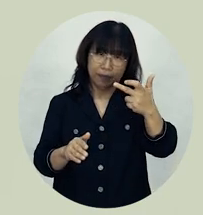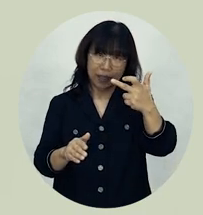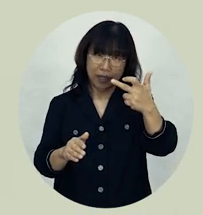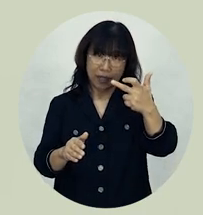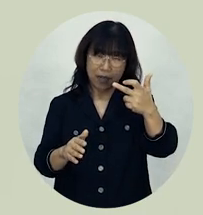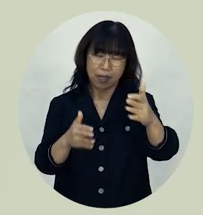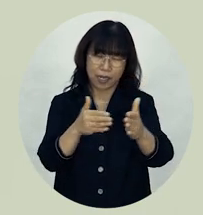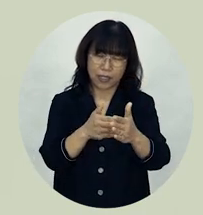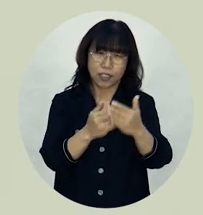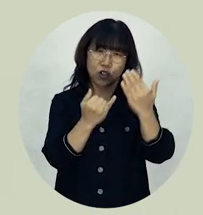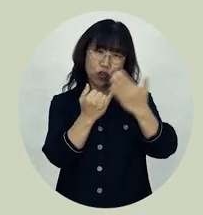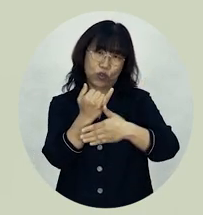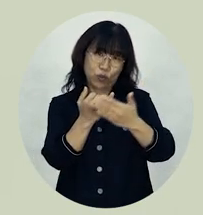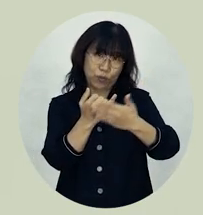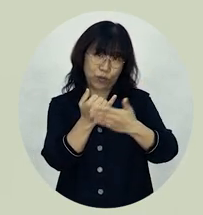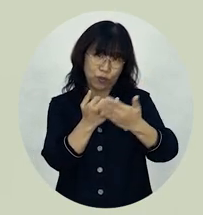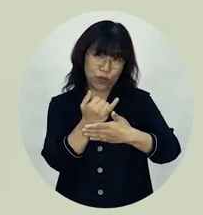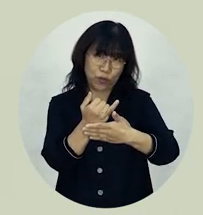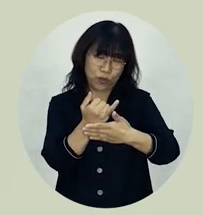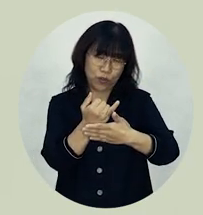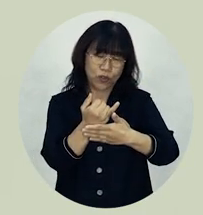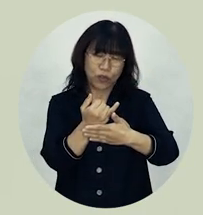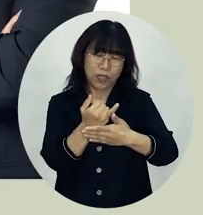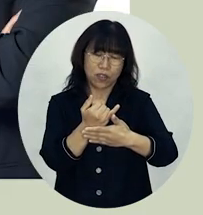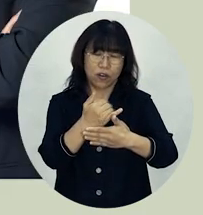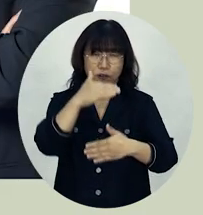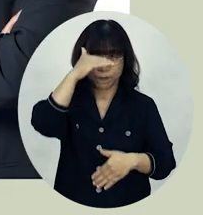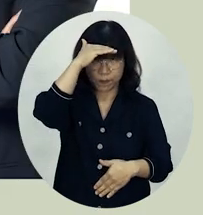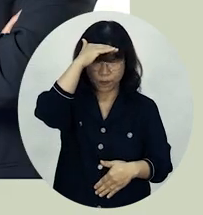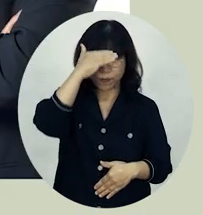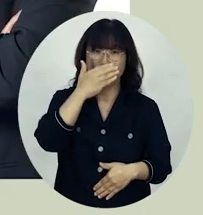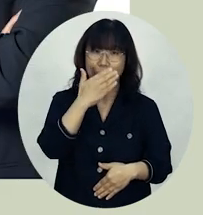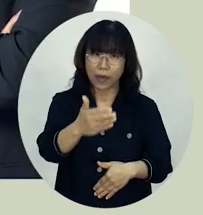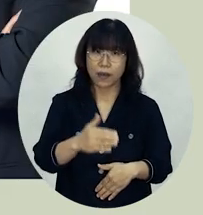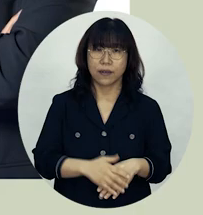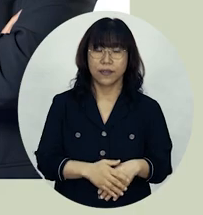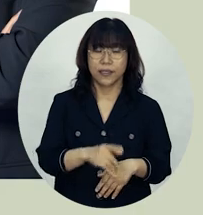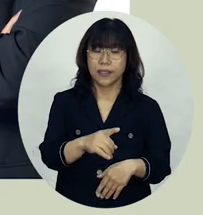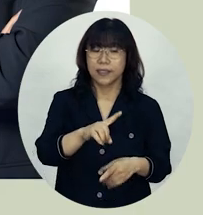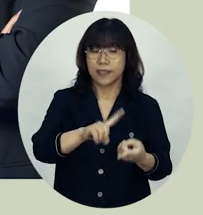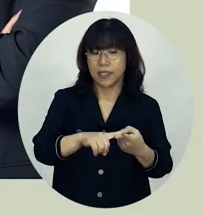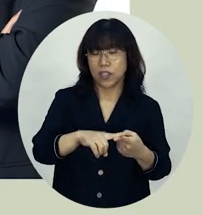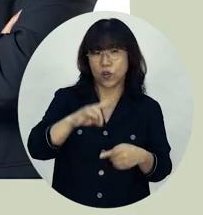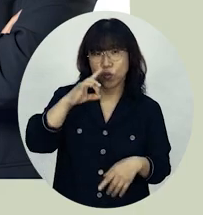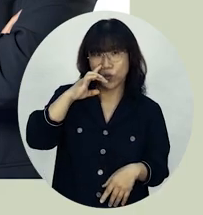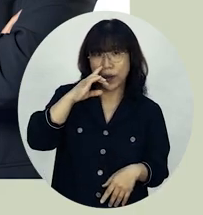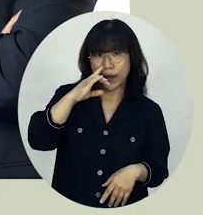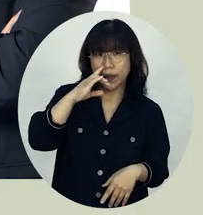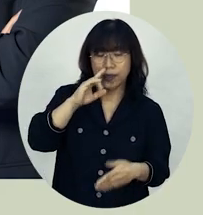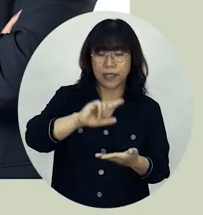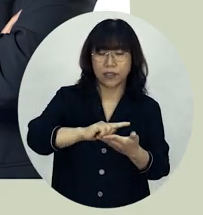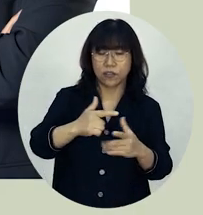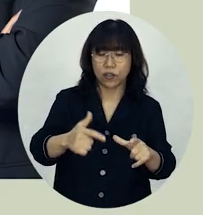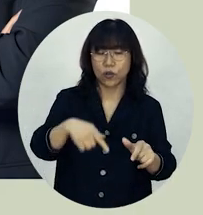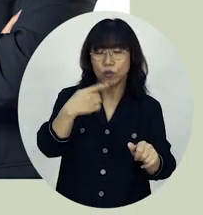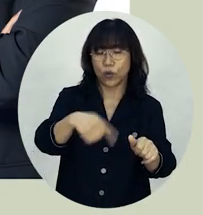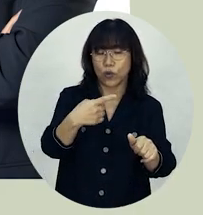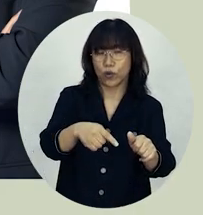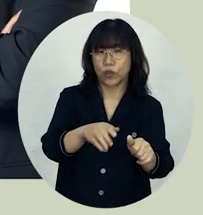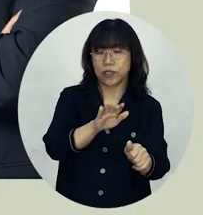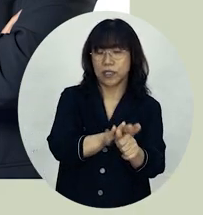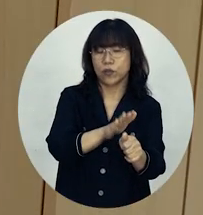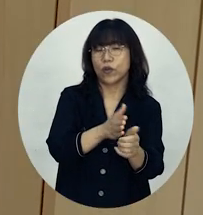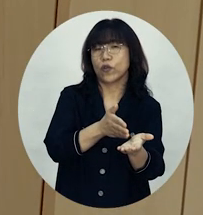강조는 17일까지 강서구청 유튜브 채널에서 사전 신청 없이 시청할 수 있습니다 강좌에 대한 보다 자세한